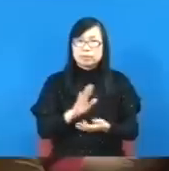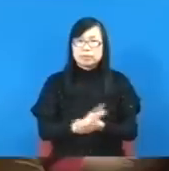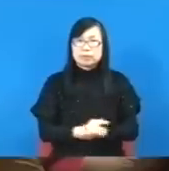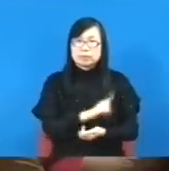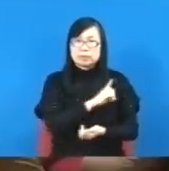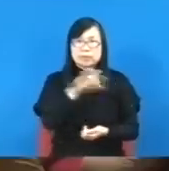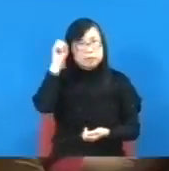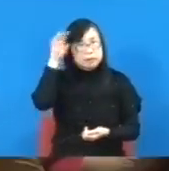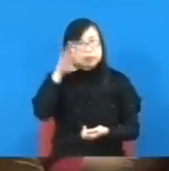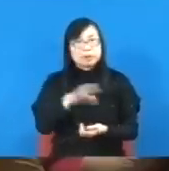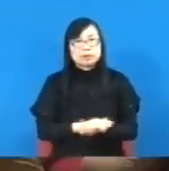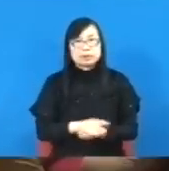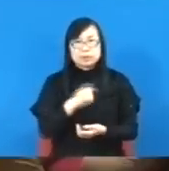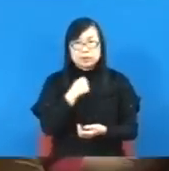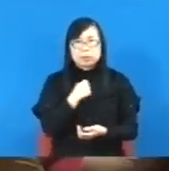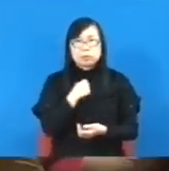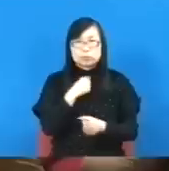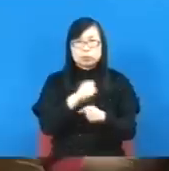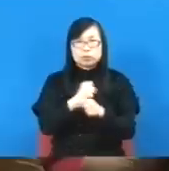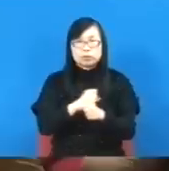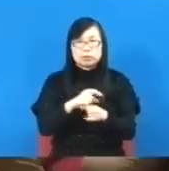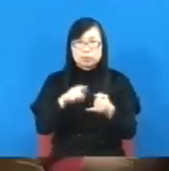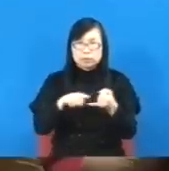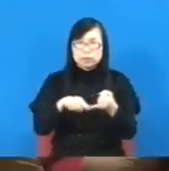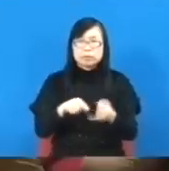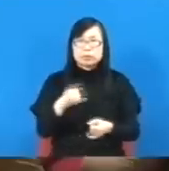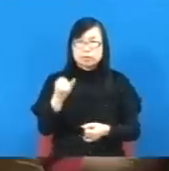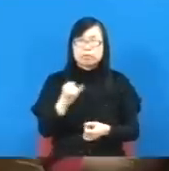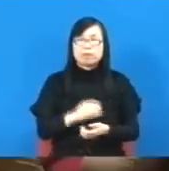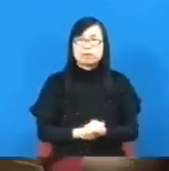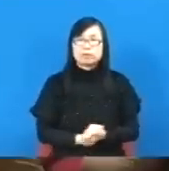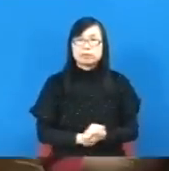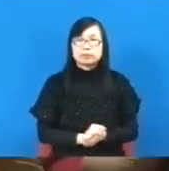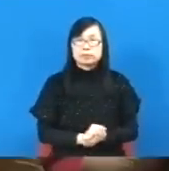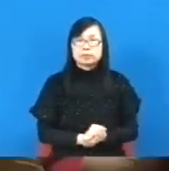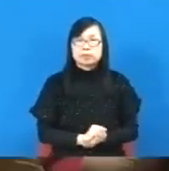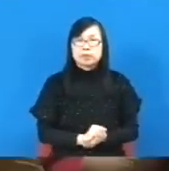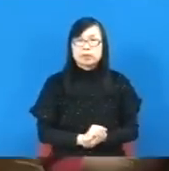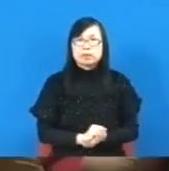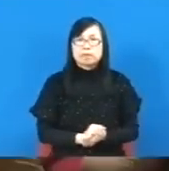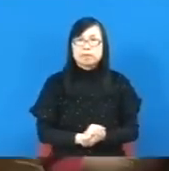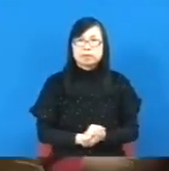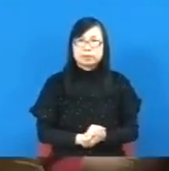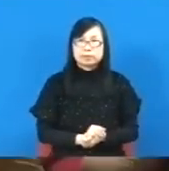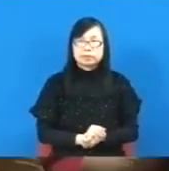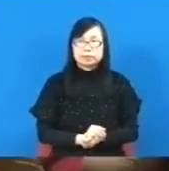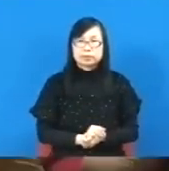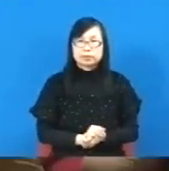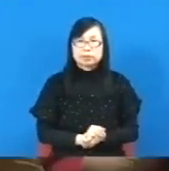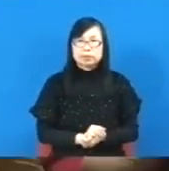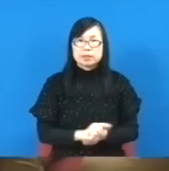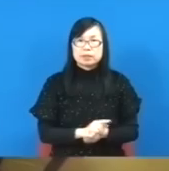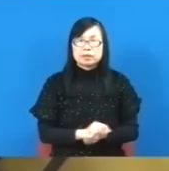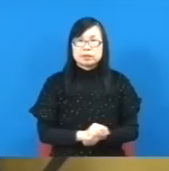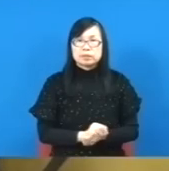者，佢都係要執手尾，執得好差嘅，係咪啊？ 咁啊，騎人騎人，即係好搞笑